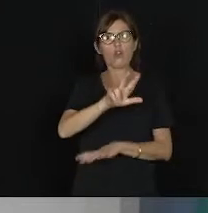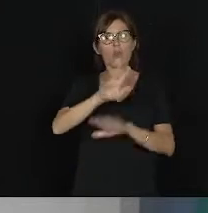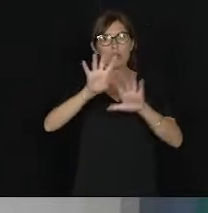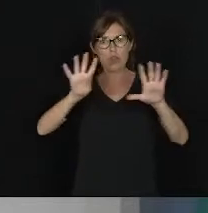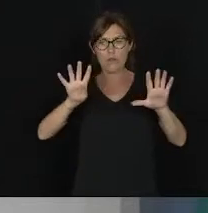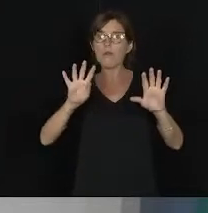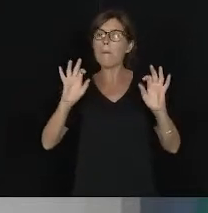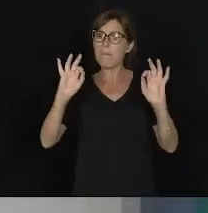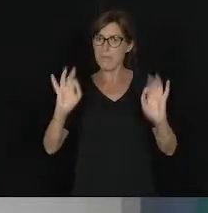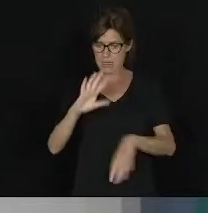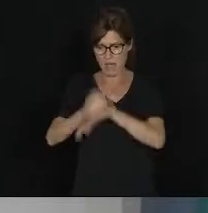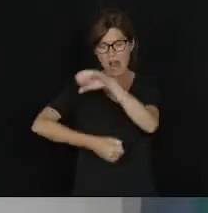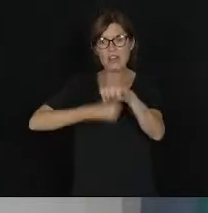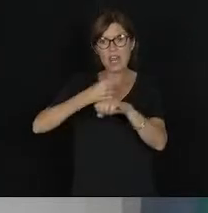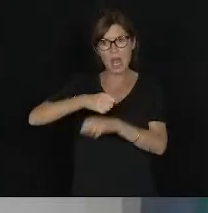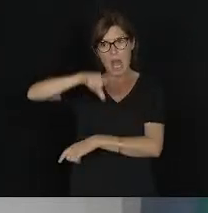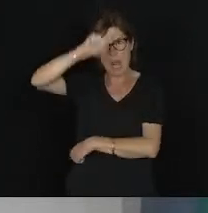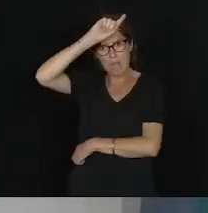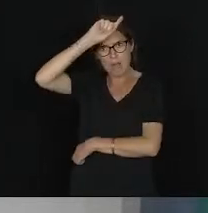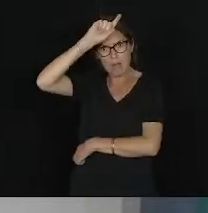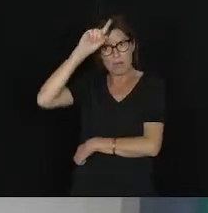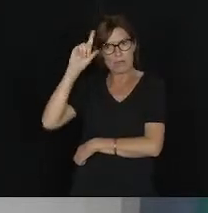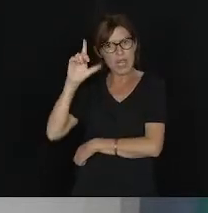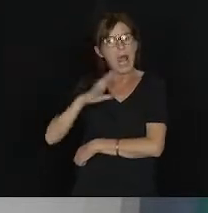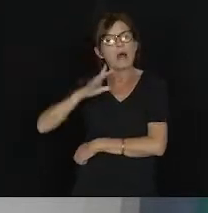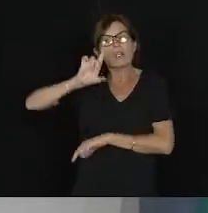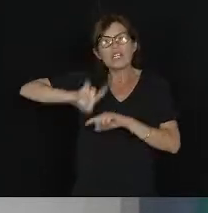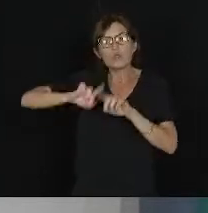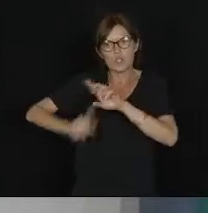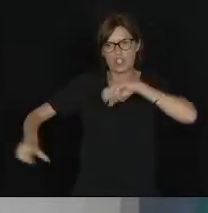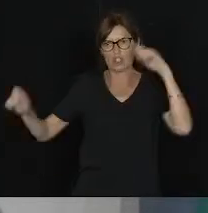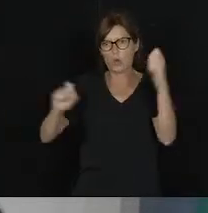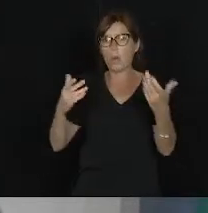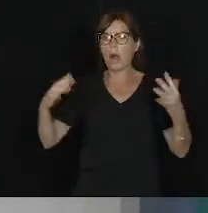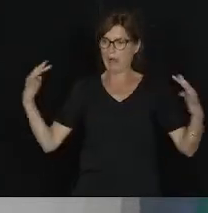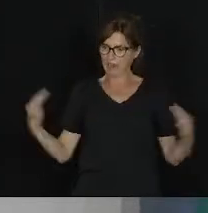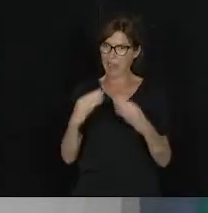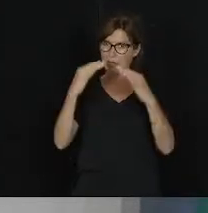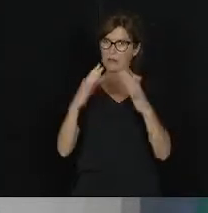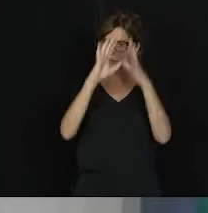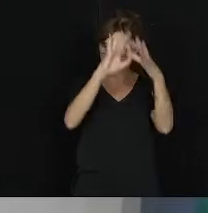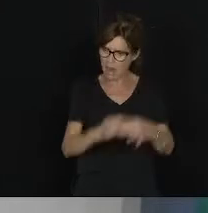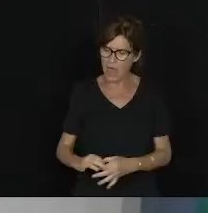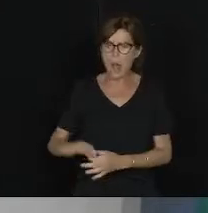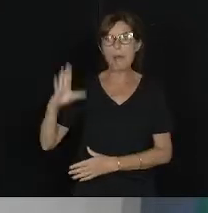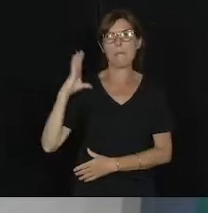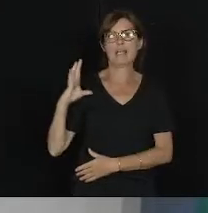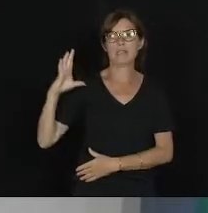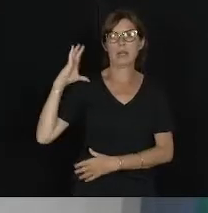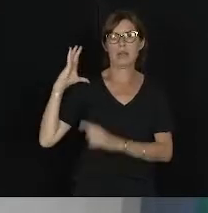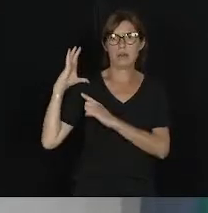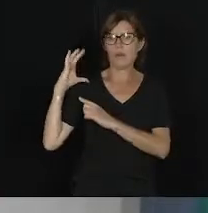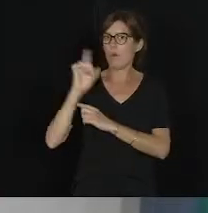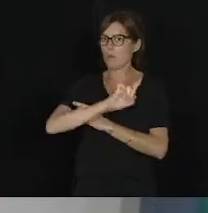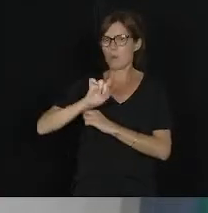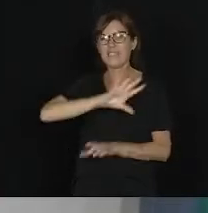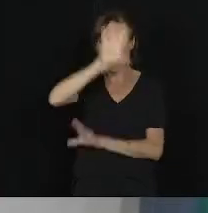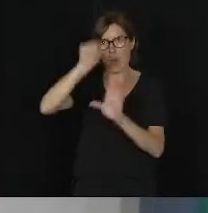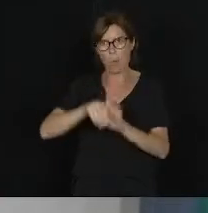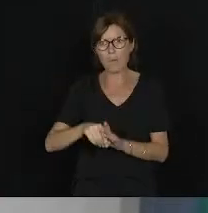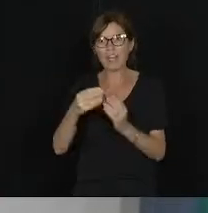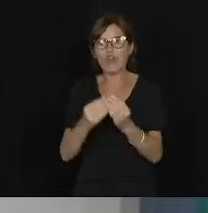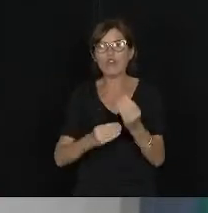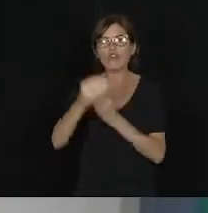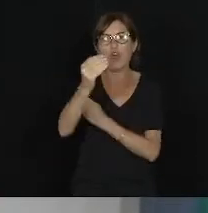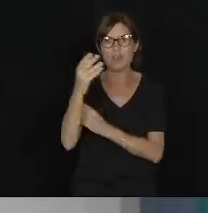en Allemagne, il y a quelque chose qui change. La guerre n'est plus uniquement le signe du passé, elle est aussi le moyen d'ouvrir sur l'avenir.